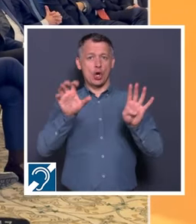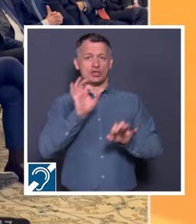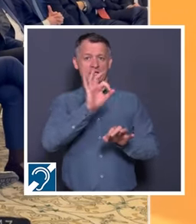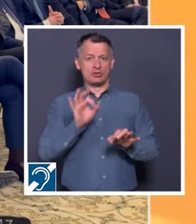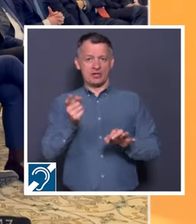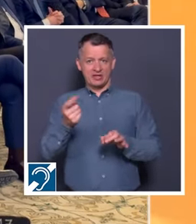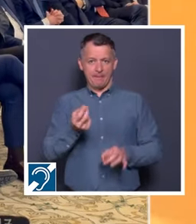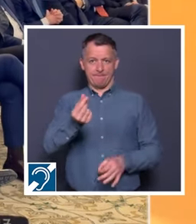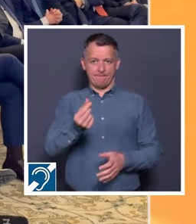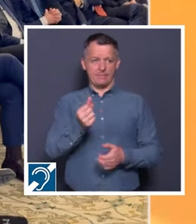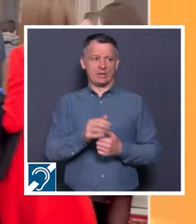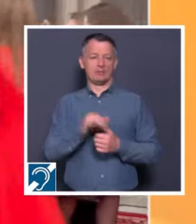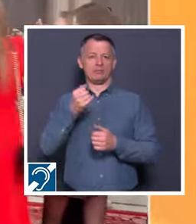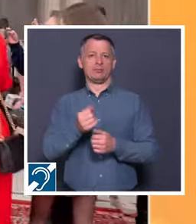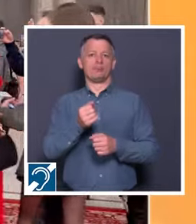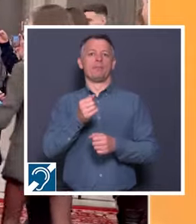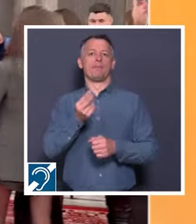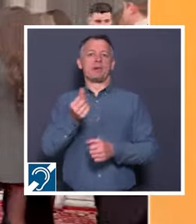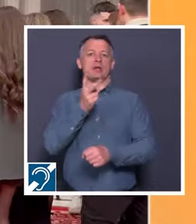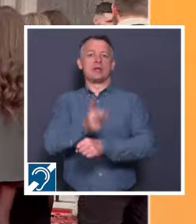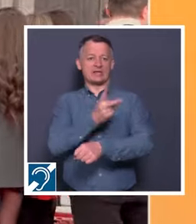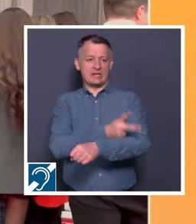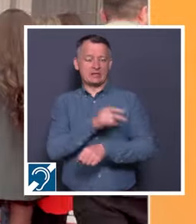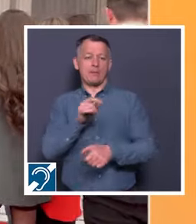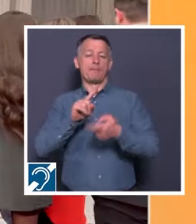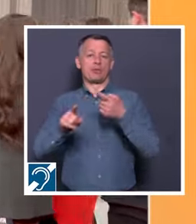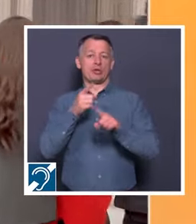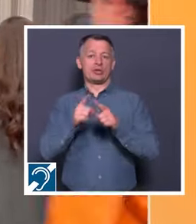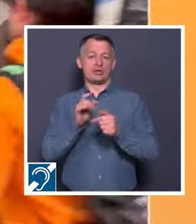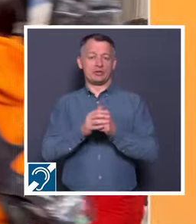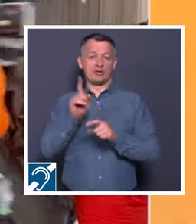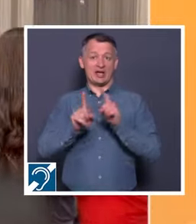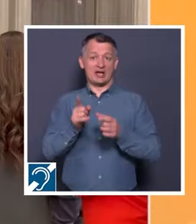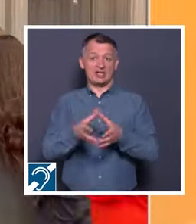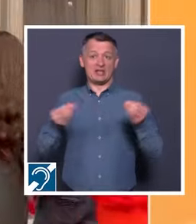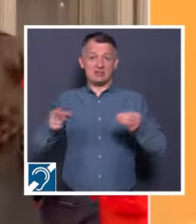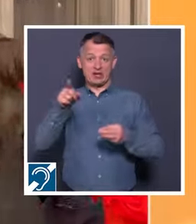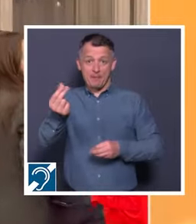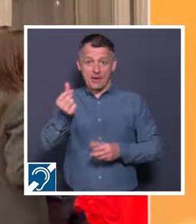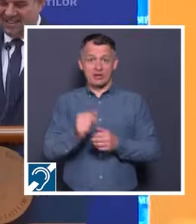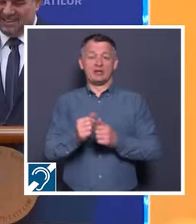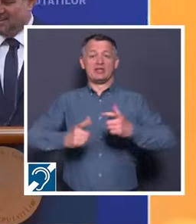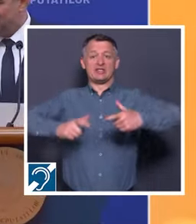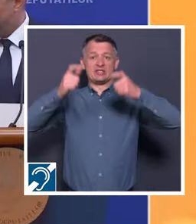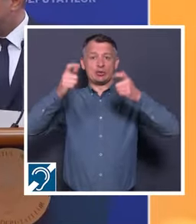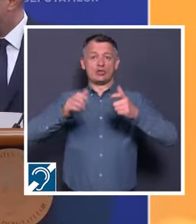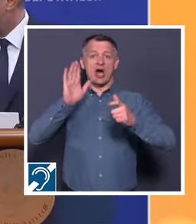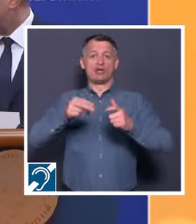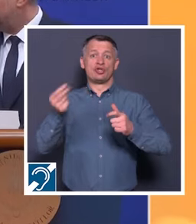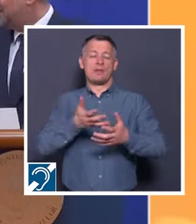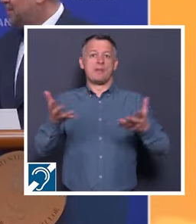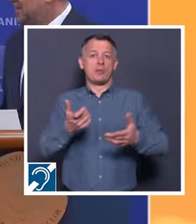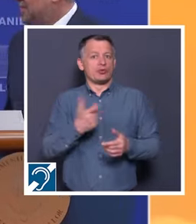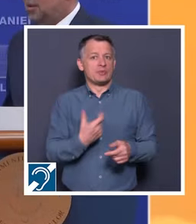bani publici, bani politici. Dacă îi dispar banii ăia, instituția are cele mai mari șanse să